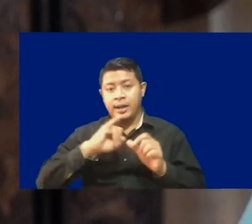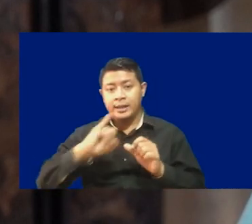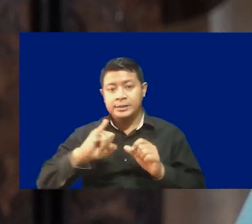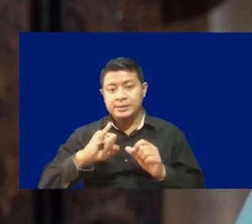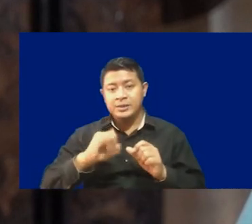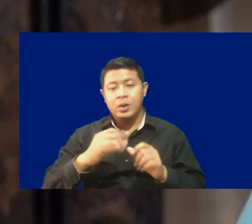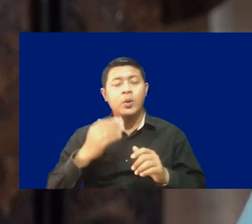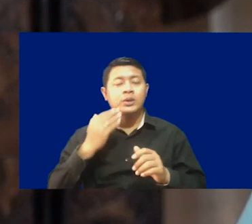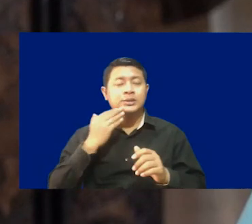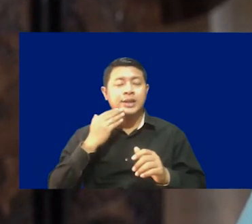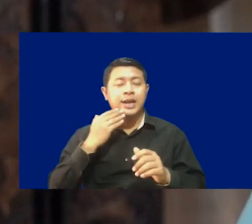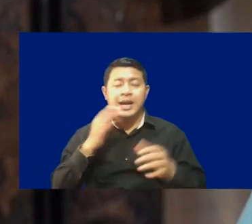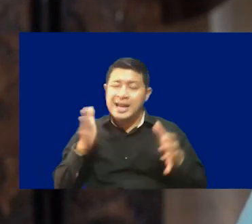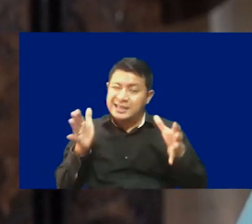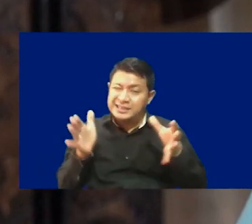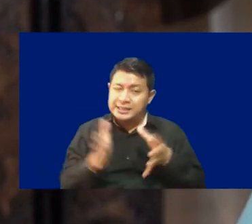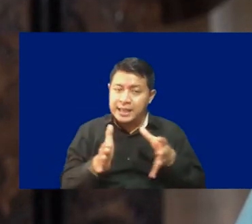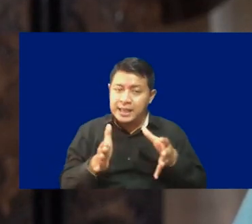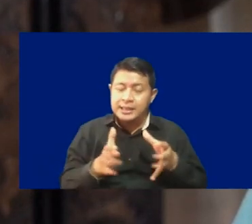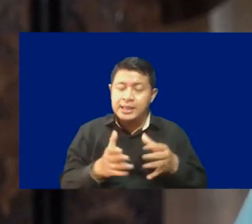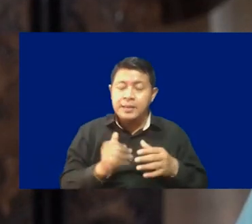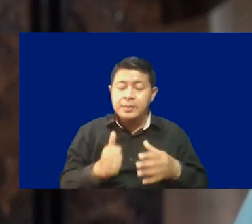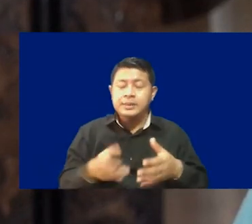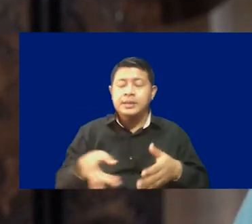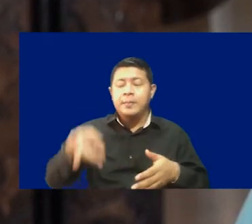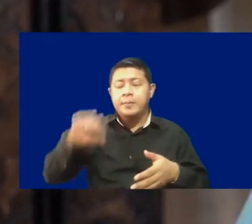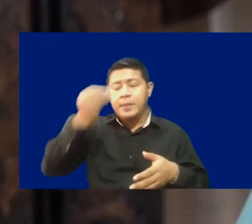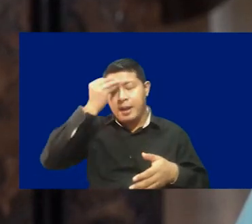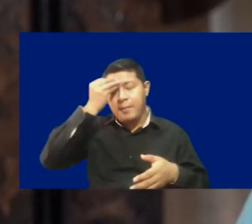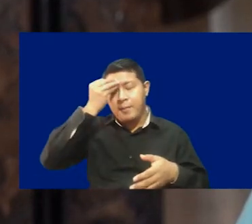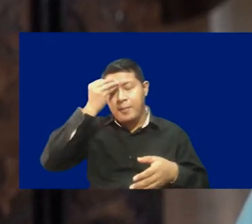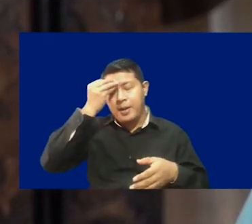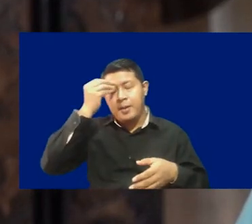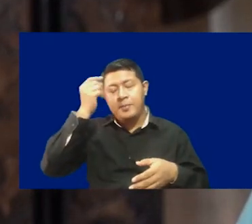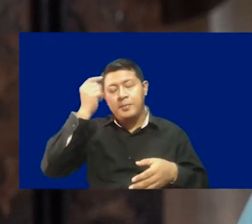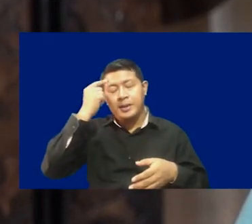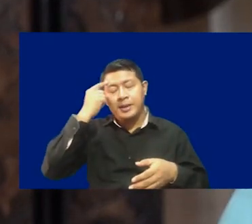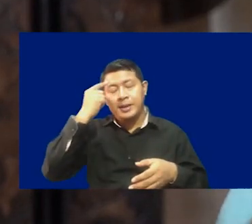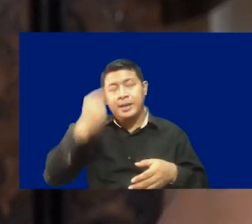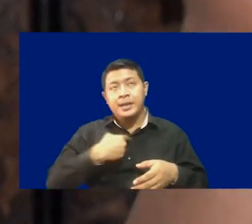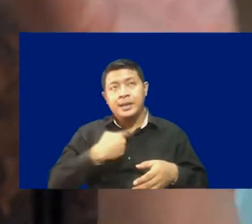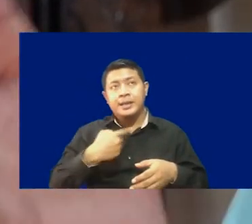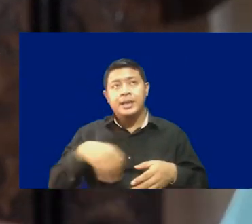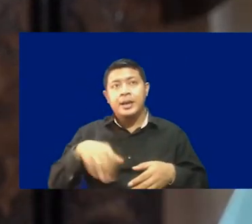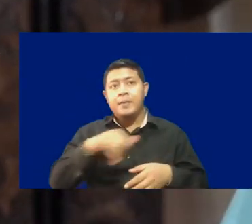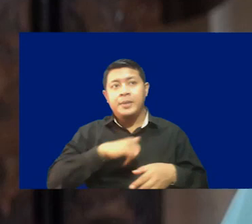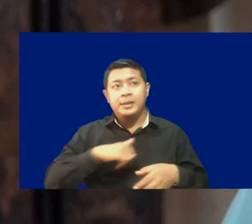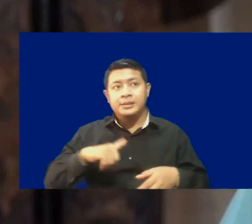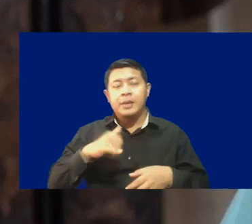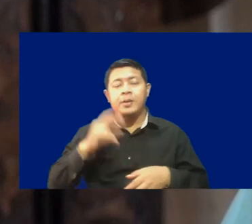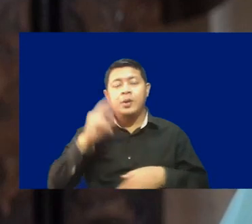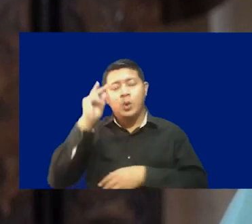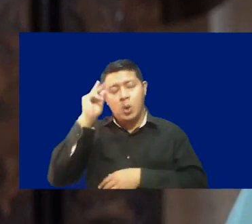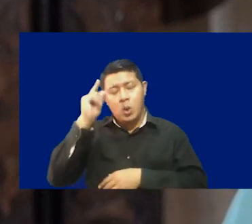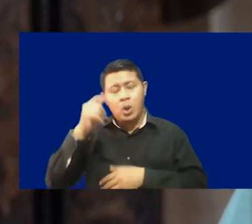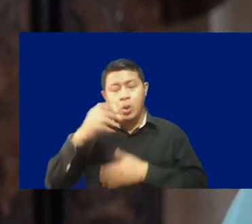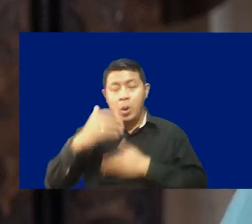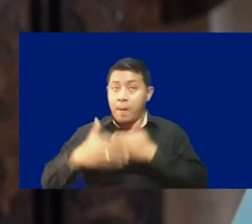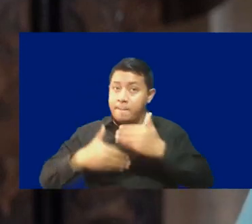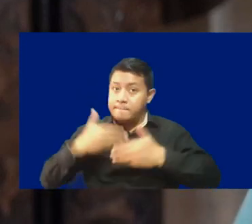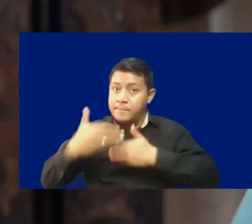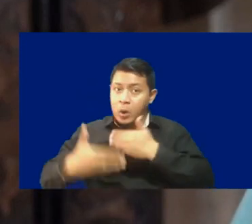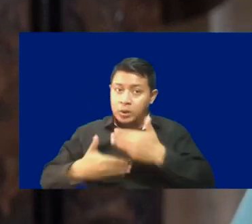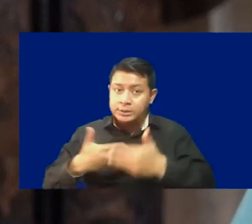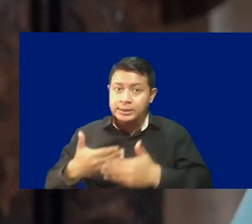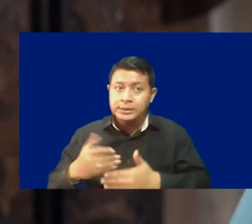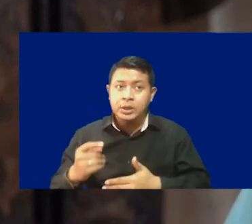rekoleksi ini, walaupun sederhana, singkat, dapat menambah wawasan untuk kita